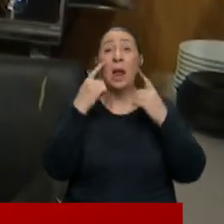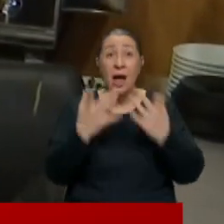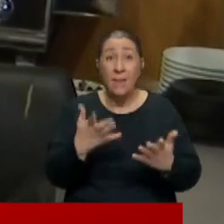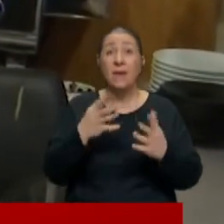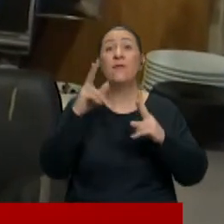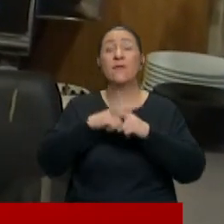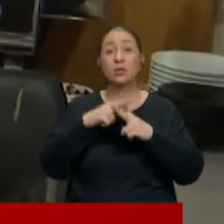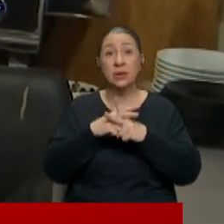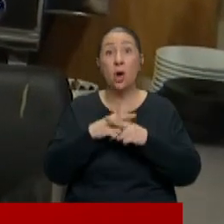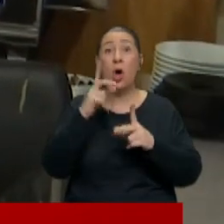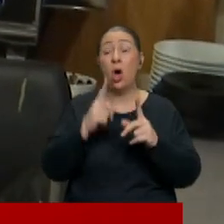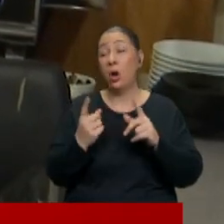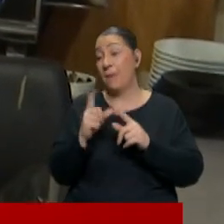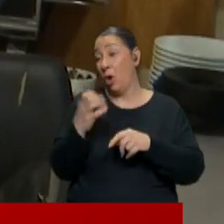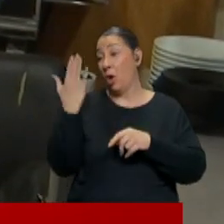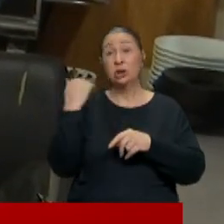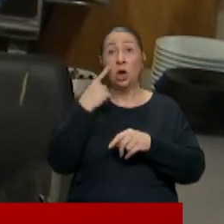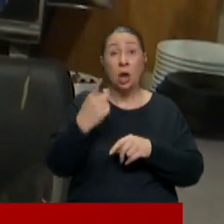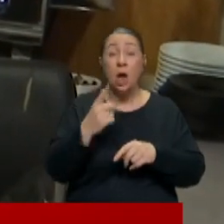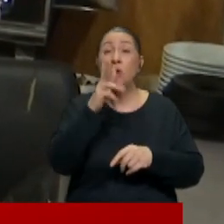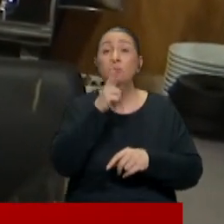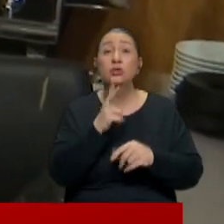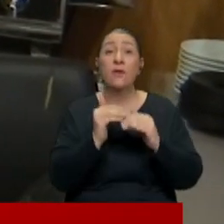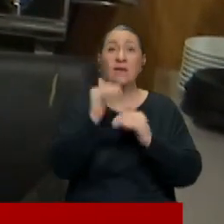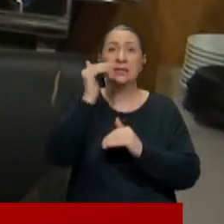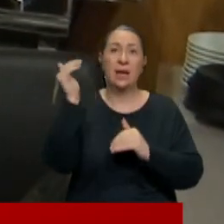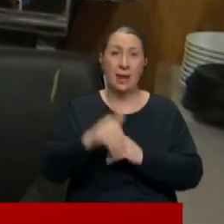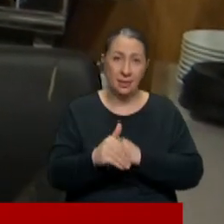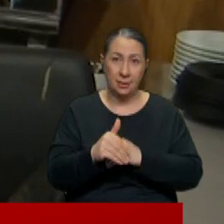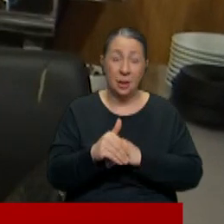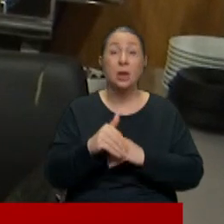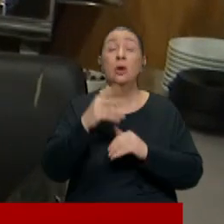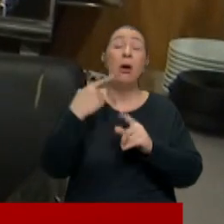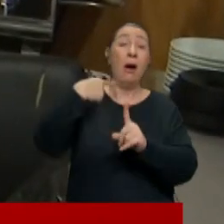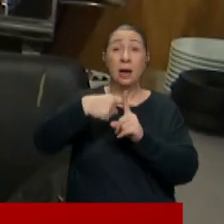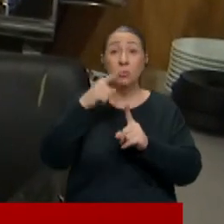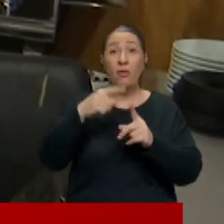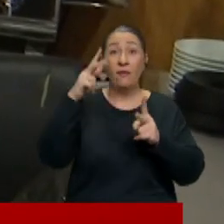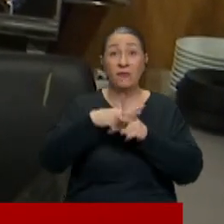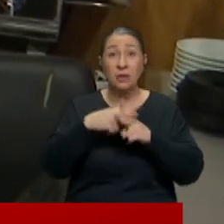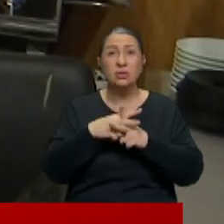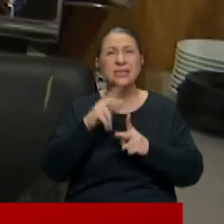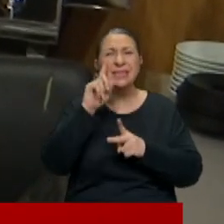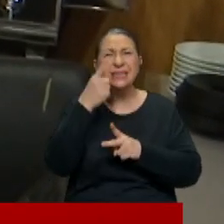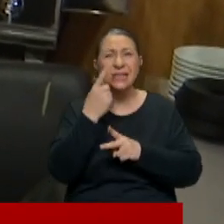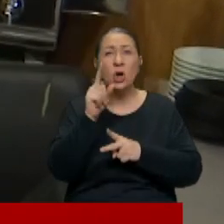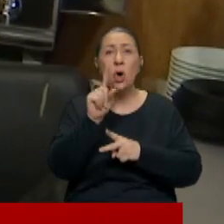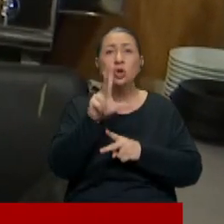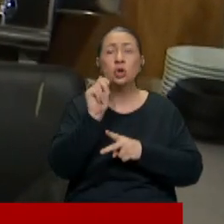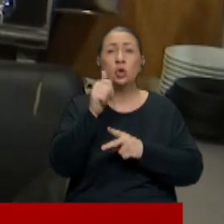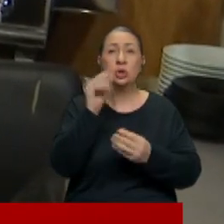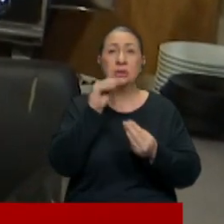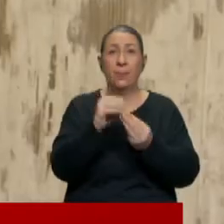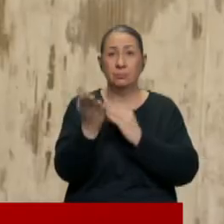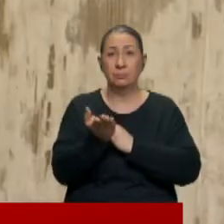rağmen faturası önceki aya göre 300 lira daha fazla geldi. Üstelik bu faturasında sadece 13 günlük